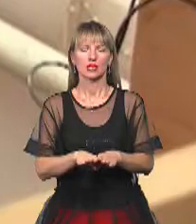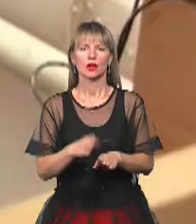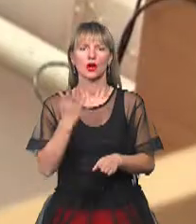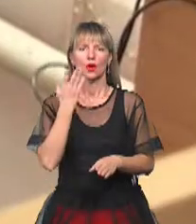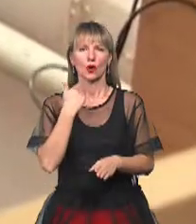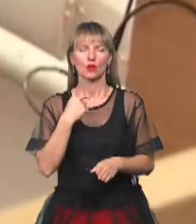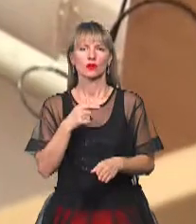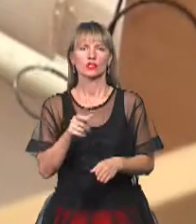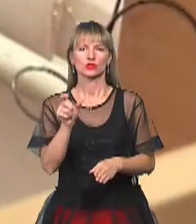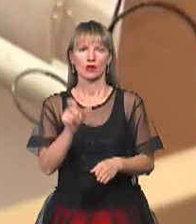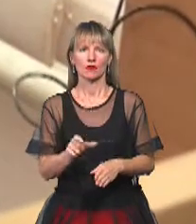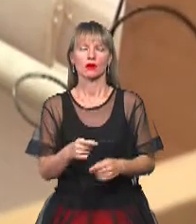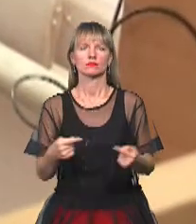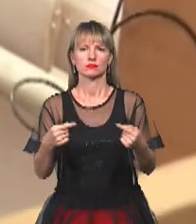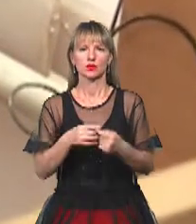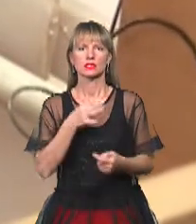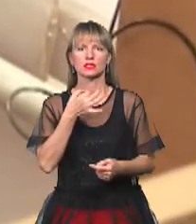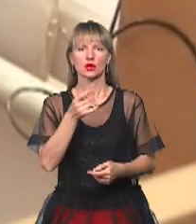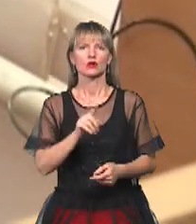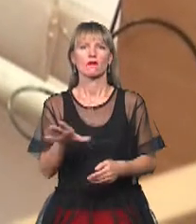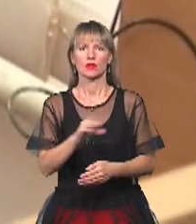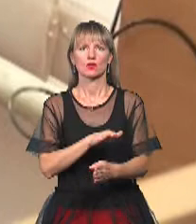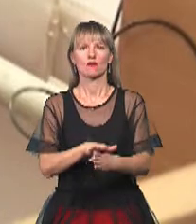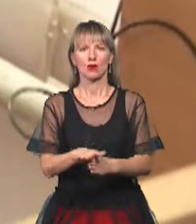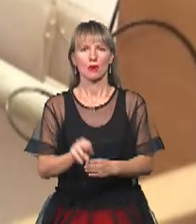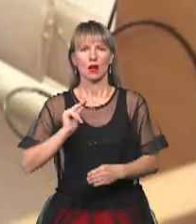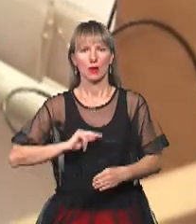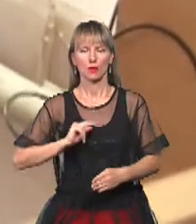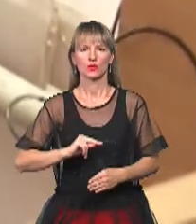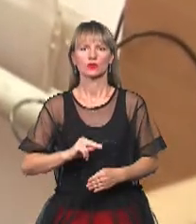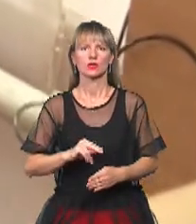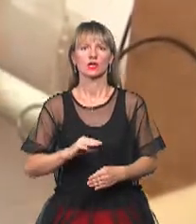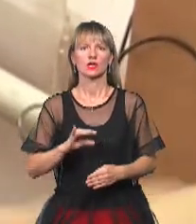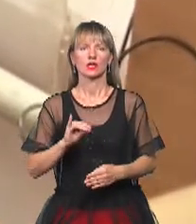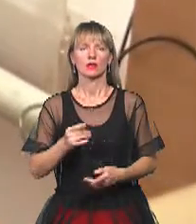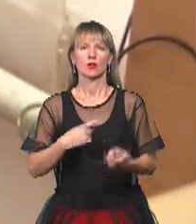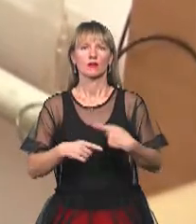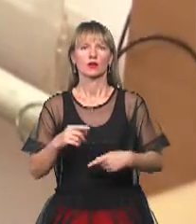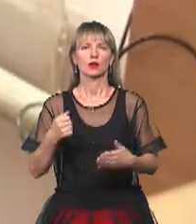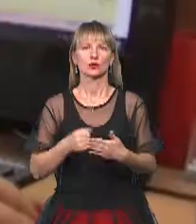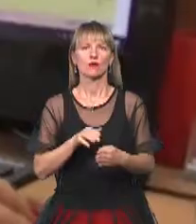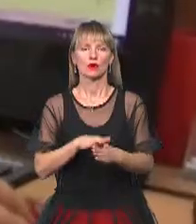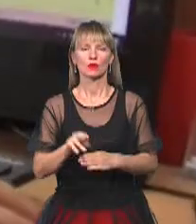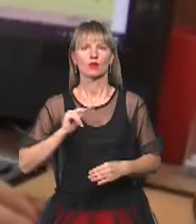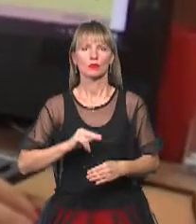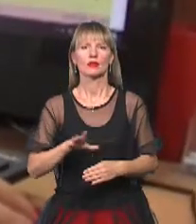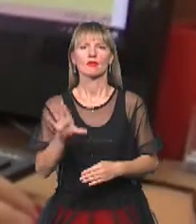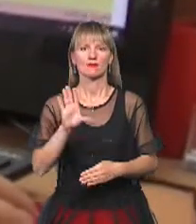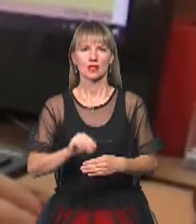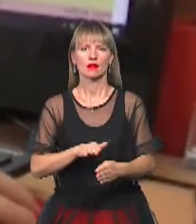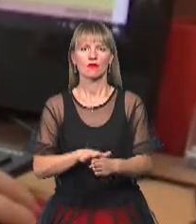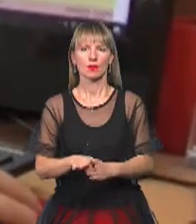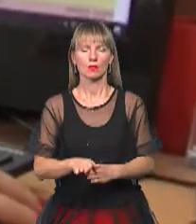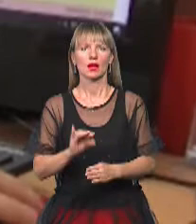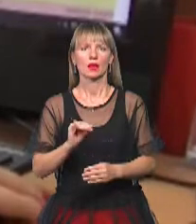підтвердить, що його все влаштовує. В іншому випадку звернення повертається до виконувача робіт для повторного оброблення та виправлення